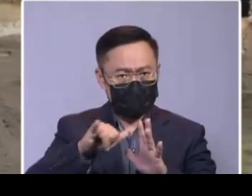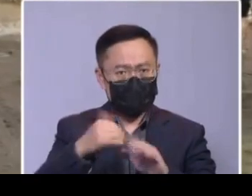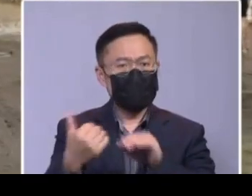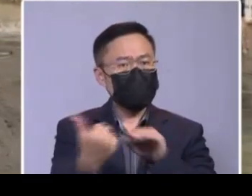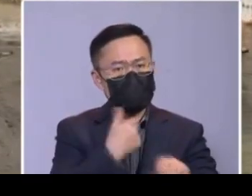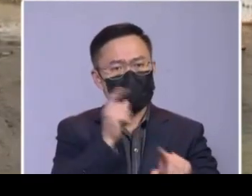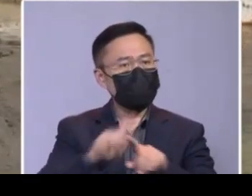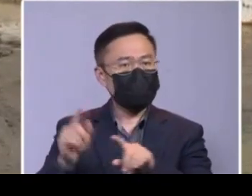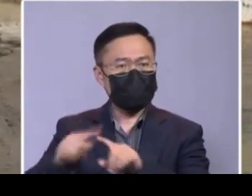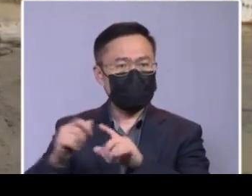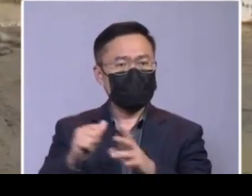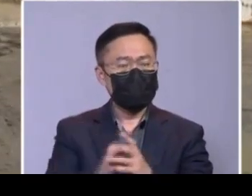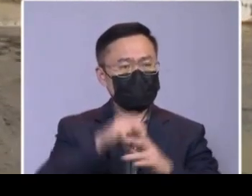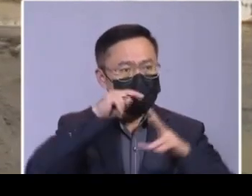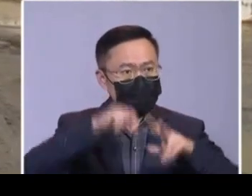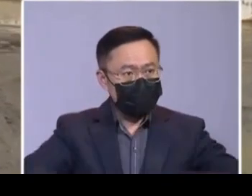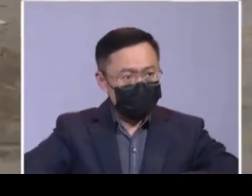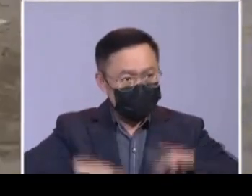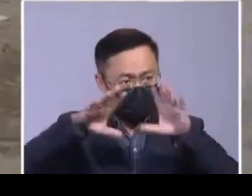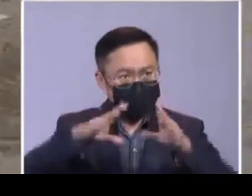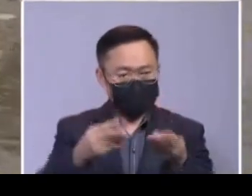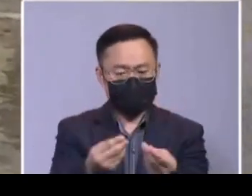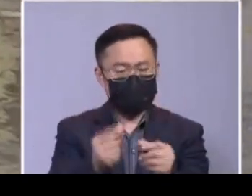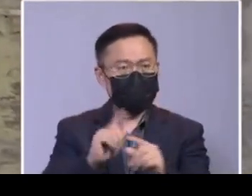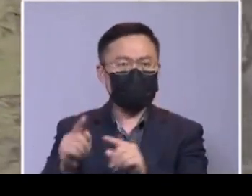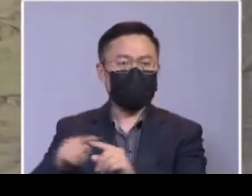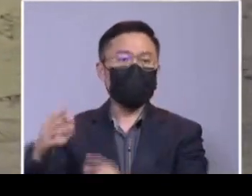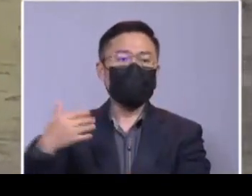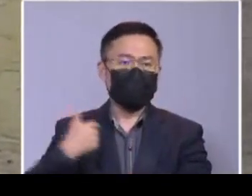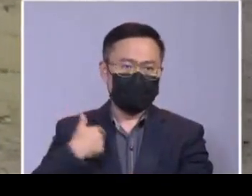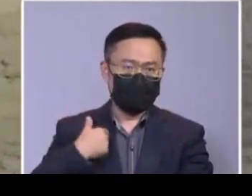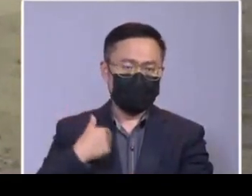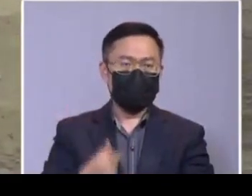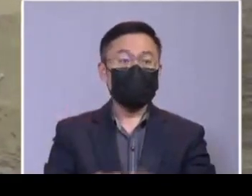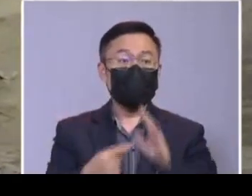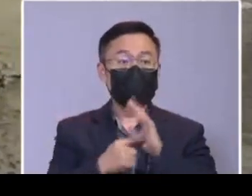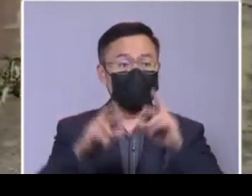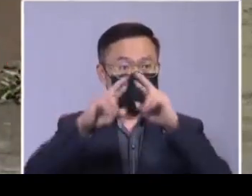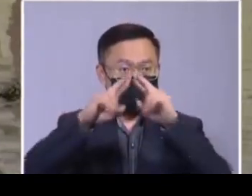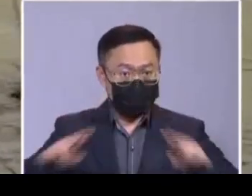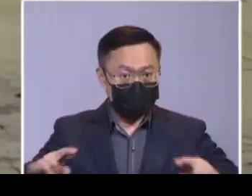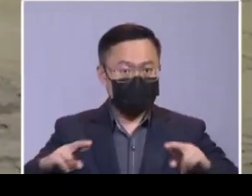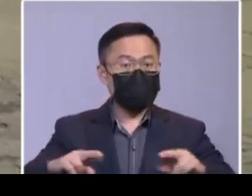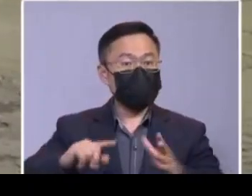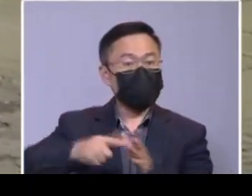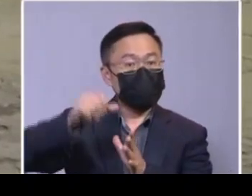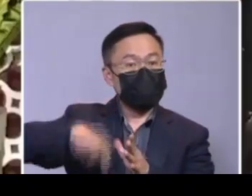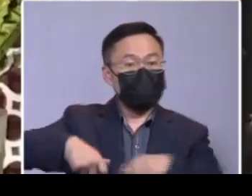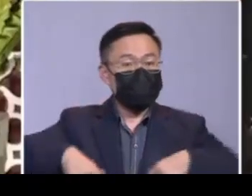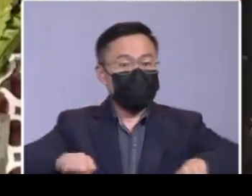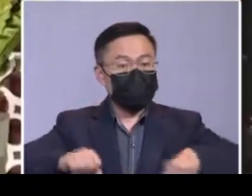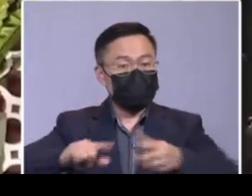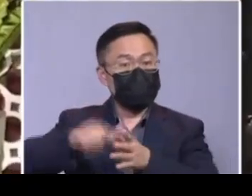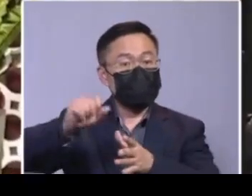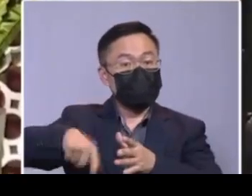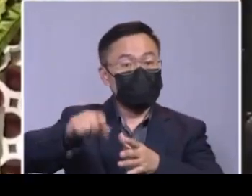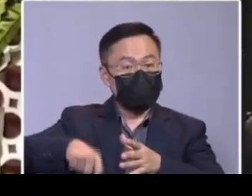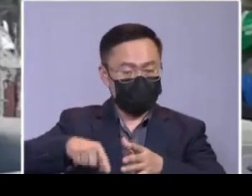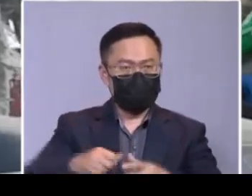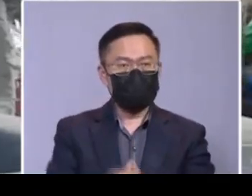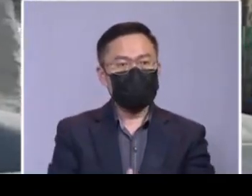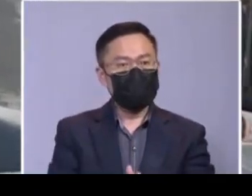ไปทั่วเลยนะครับแล้วก็ยังมีผู้ประกอบการร้านค้าต่างๆด้วยอย่างร้านซ่อมจักรยานยนต์ตรงนี้จะอยู่ริมคลองปากบาง